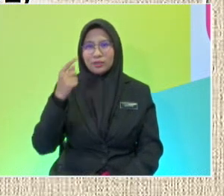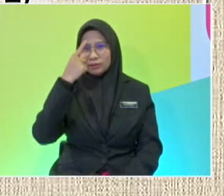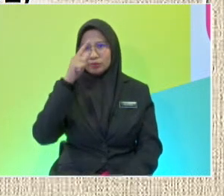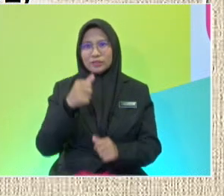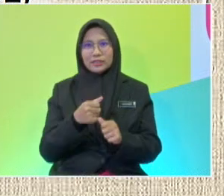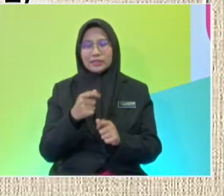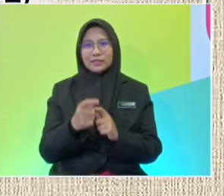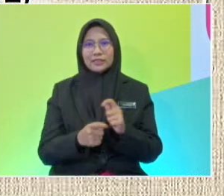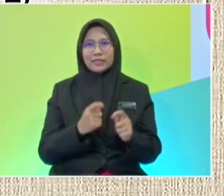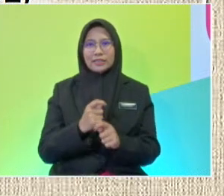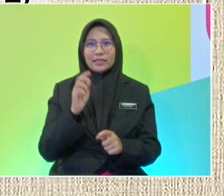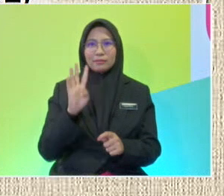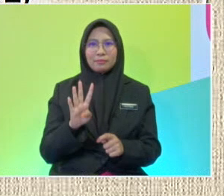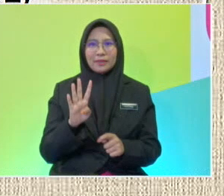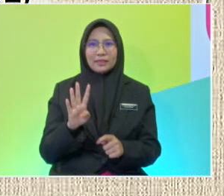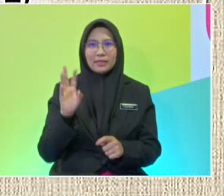455